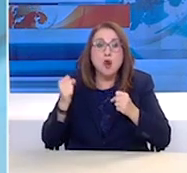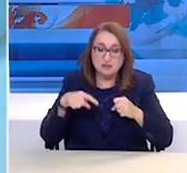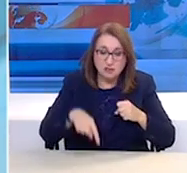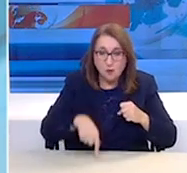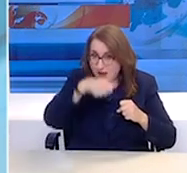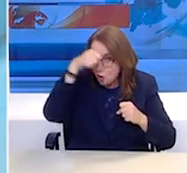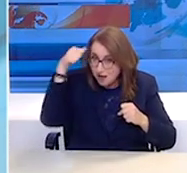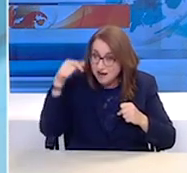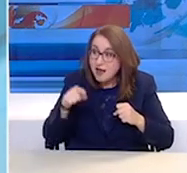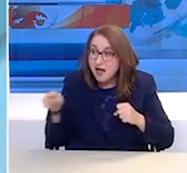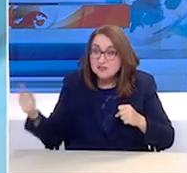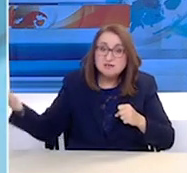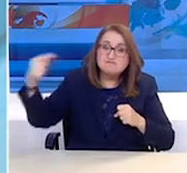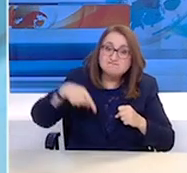Άρα,